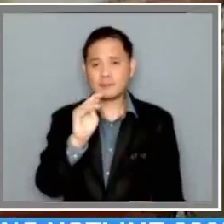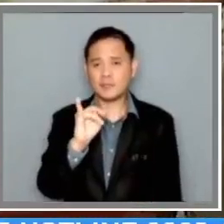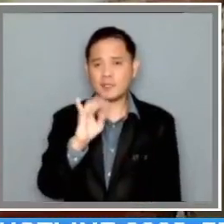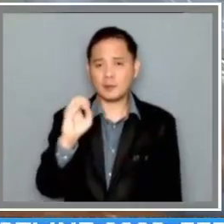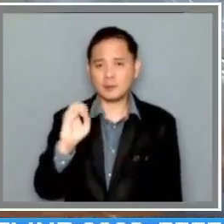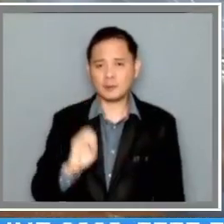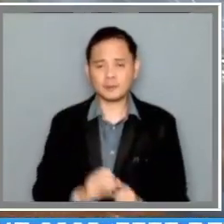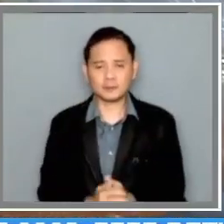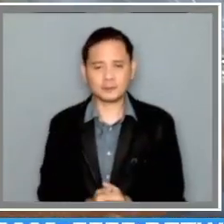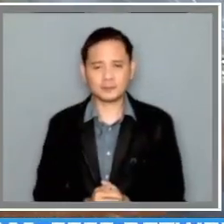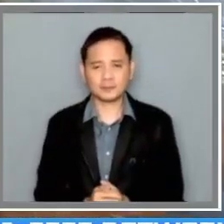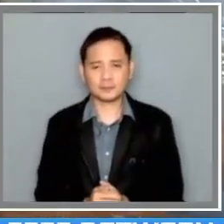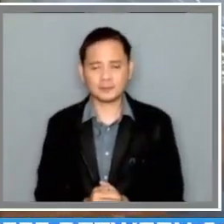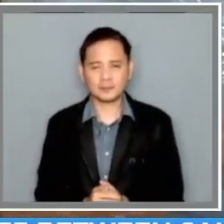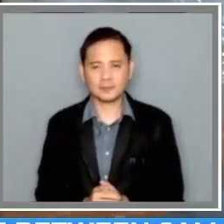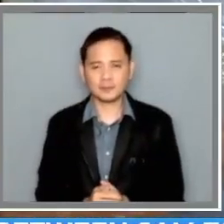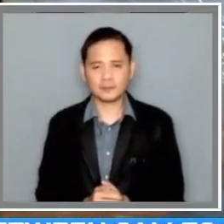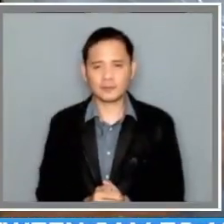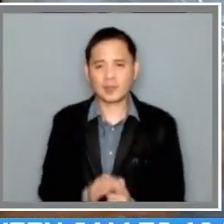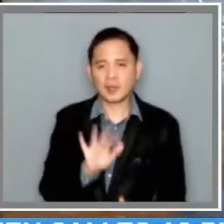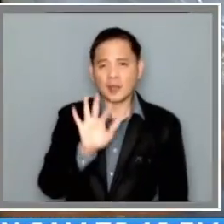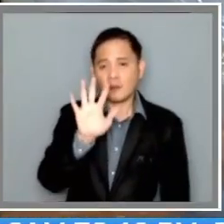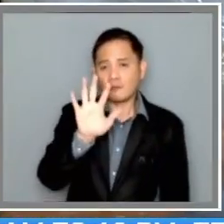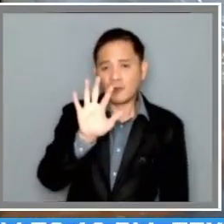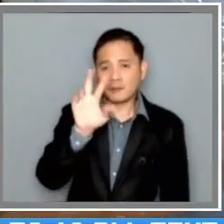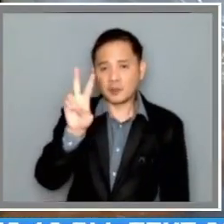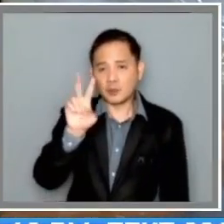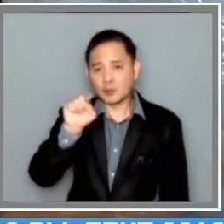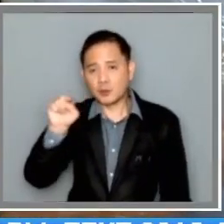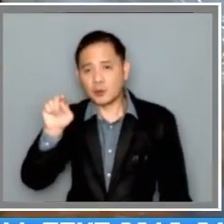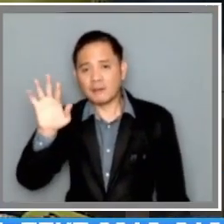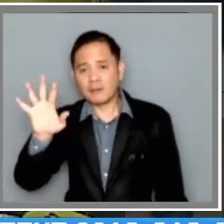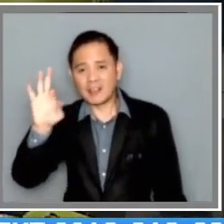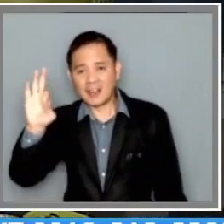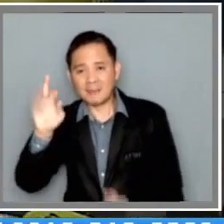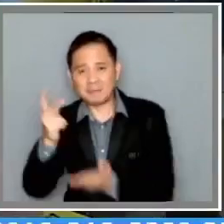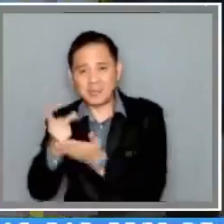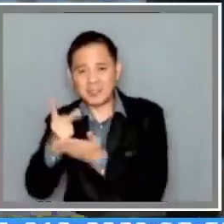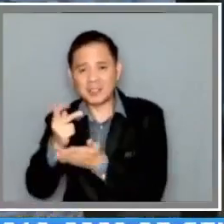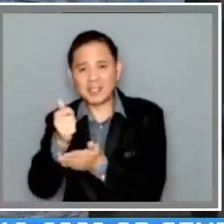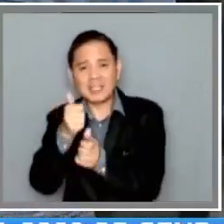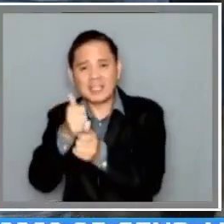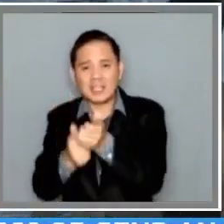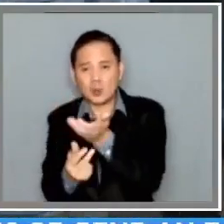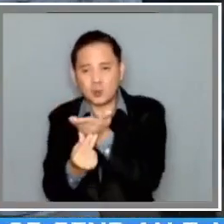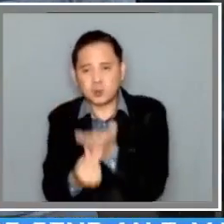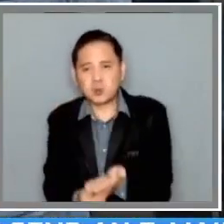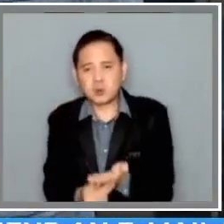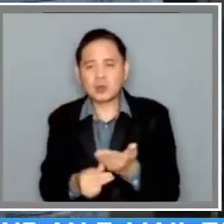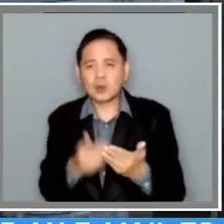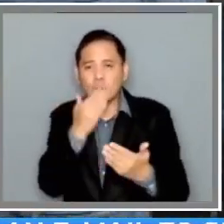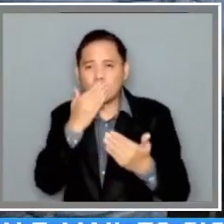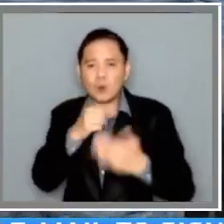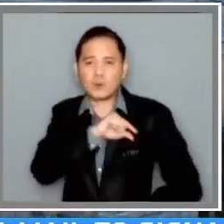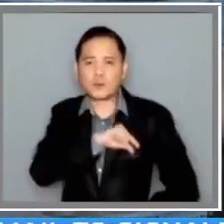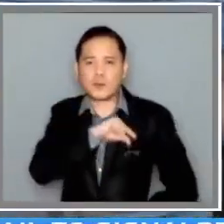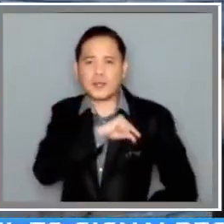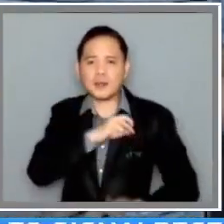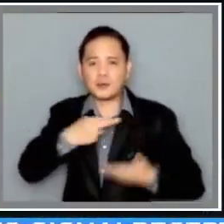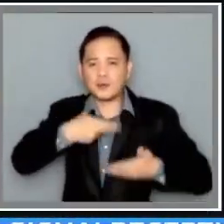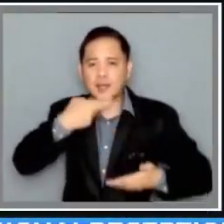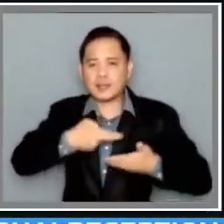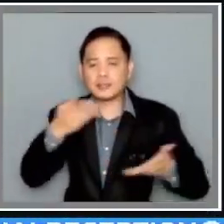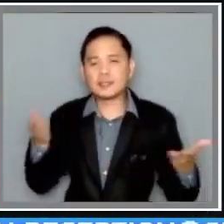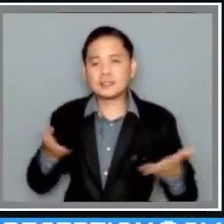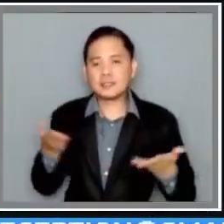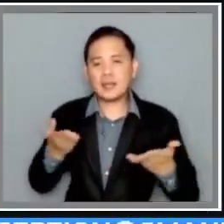52 pesos hanggang 59 pesos kada kilo. Ganyan ang presyoan ngayon ng well-milled rice dito sa tindahan ni Aling Elvira sa Blumentritt Market